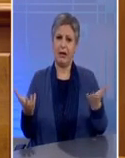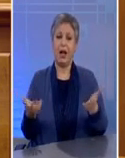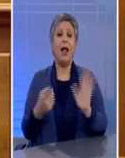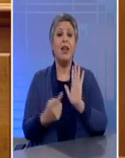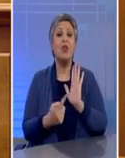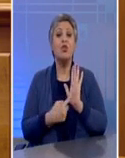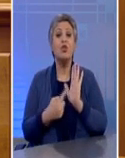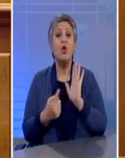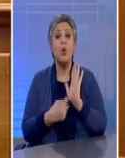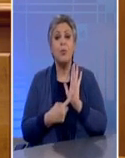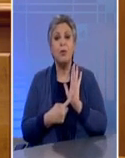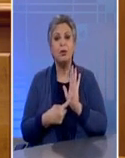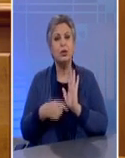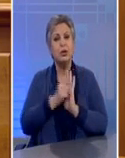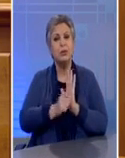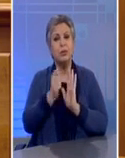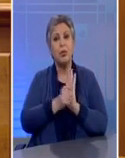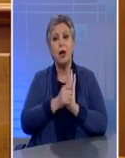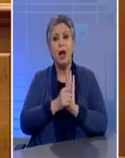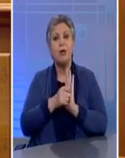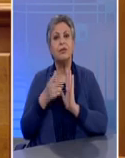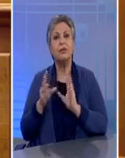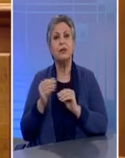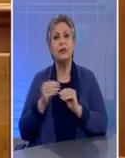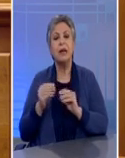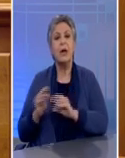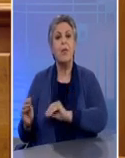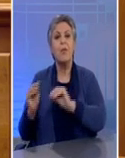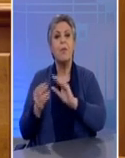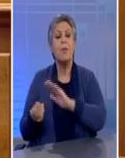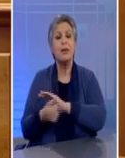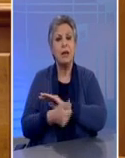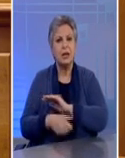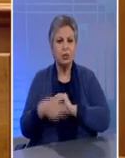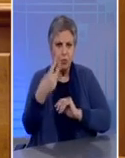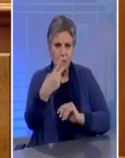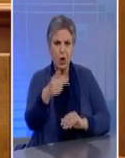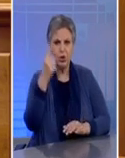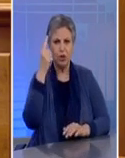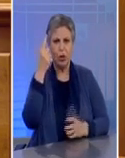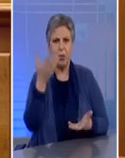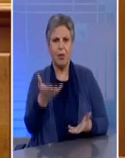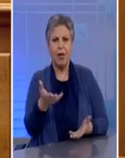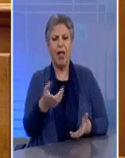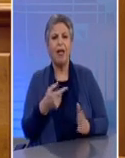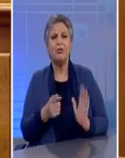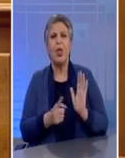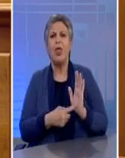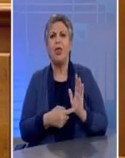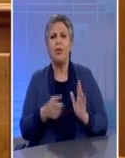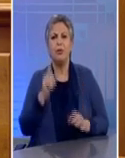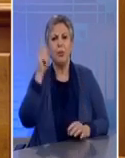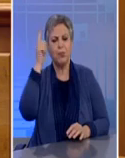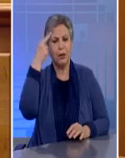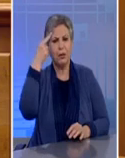περί έλευσης επενδύσεων μέσω μεταναστών είναι δικό σας νόμος, δική σας έμπνευση. Αν υπάρχει δηλαδή